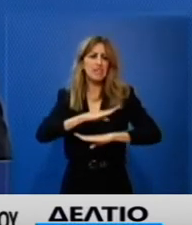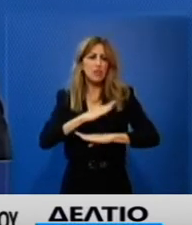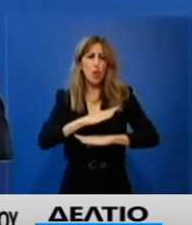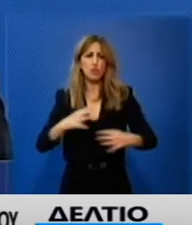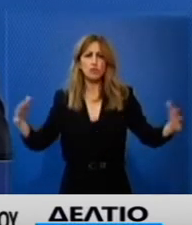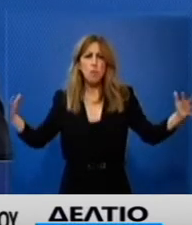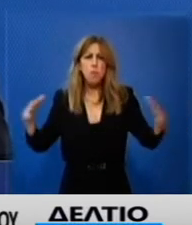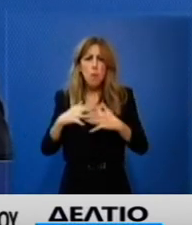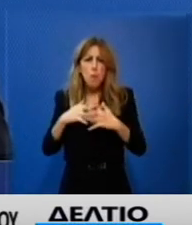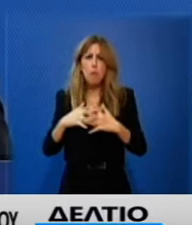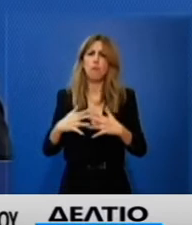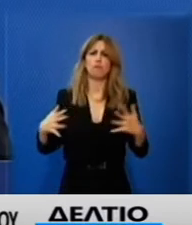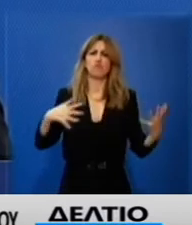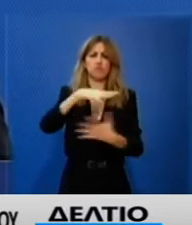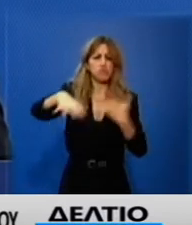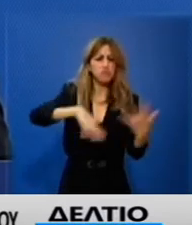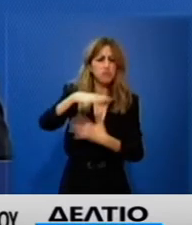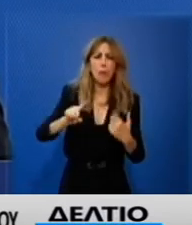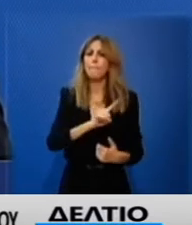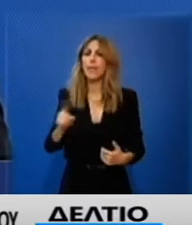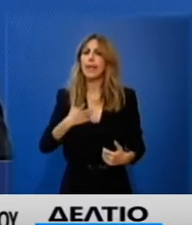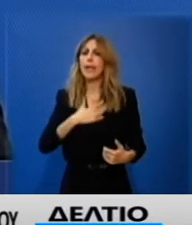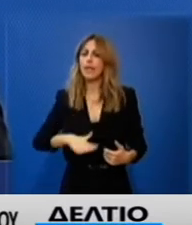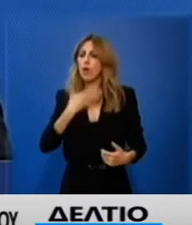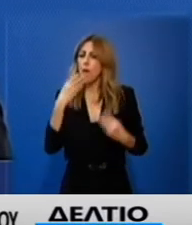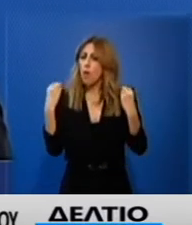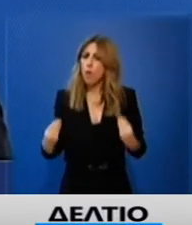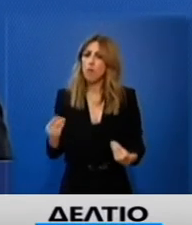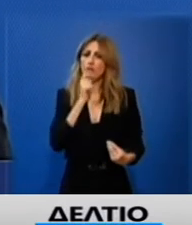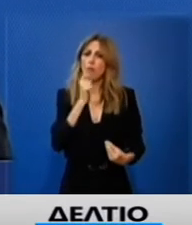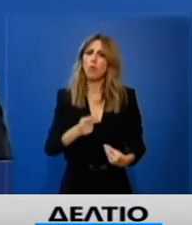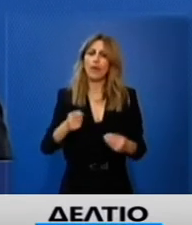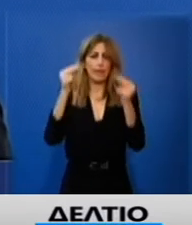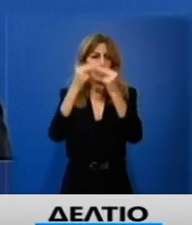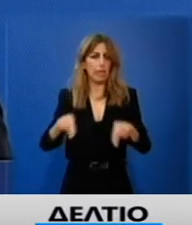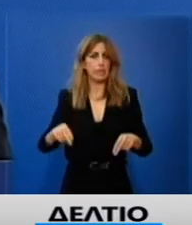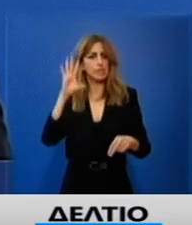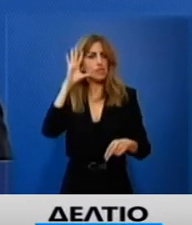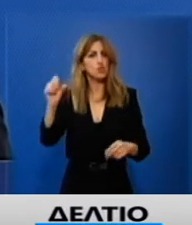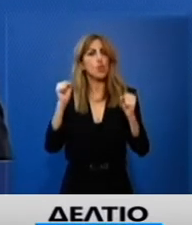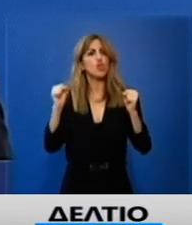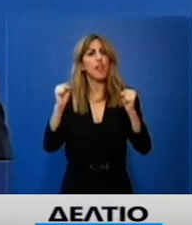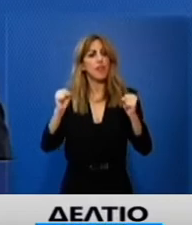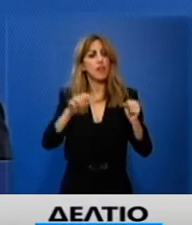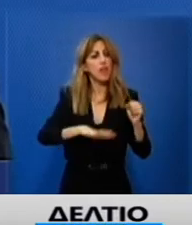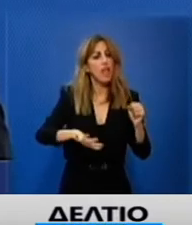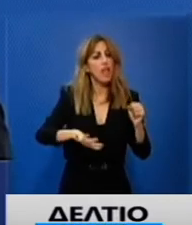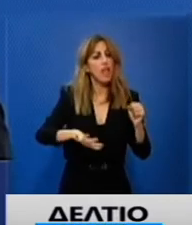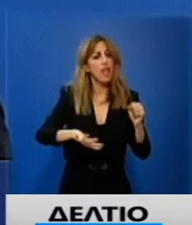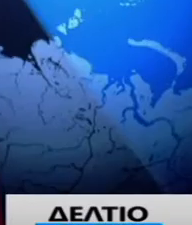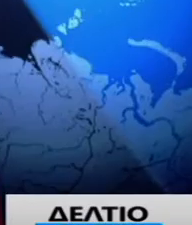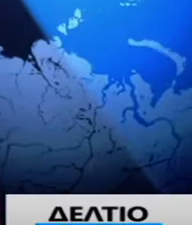δυνατόν. Και για την ειρήνη στην Λιβύη και για τη σταθερότητα στην περιοχή μας, αλλά και για την προάσπιση των κυριαρχικών μας